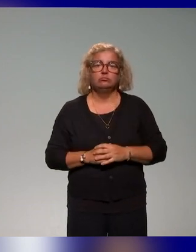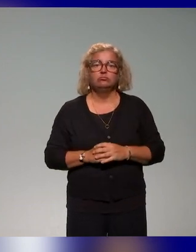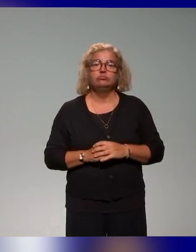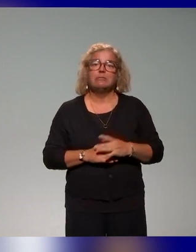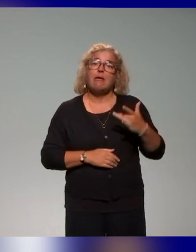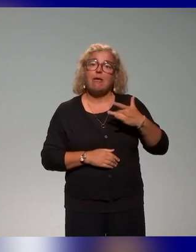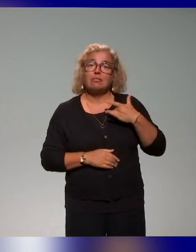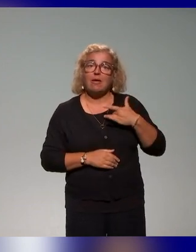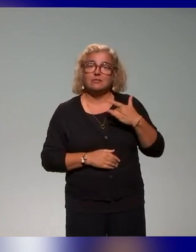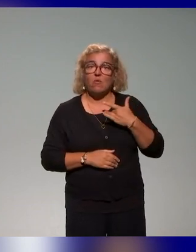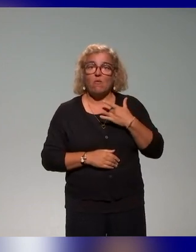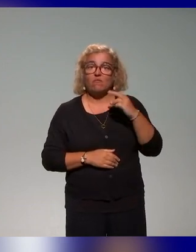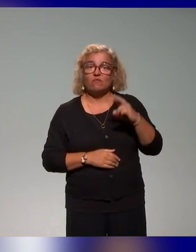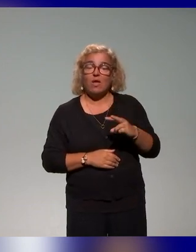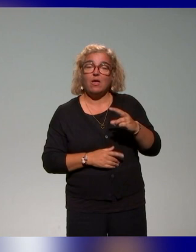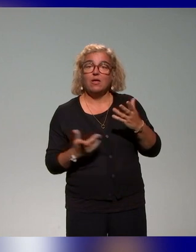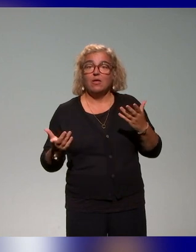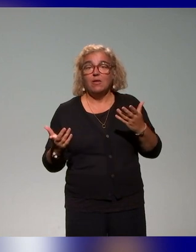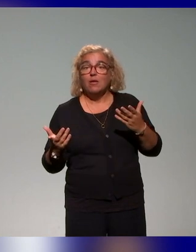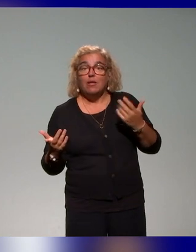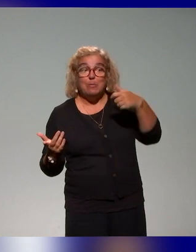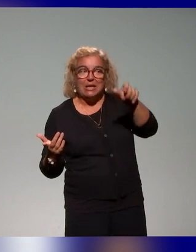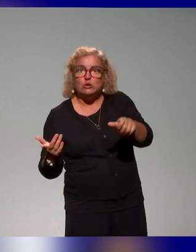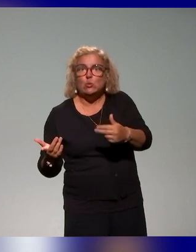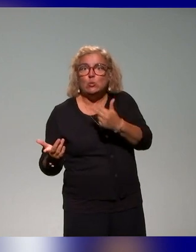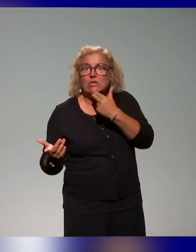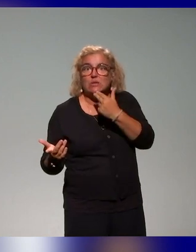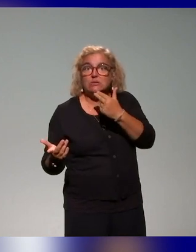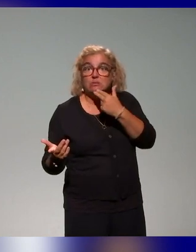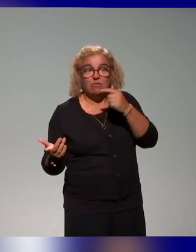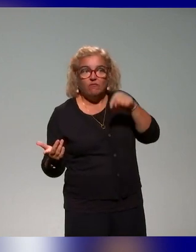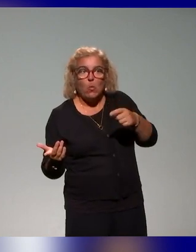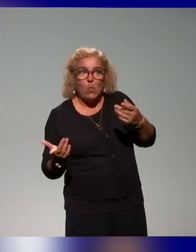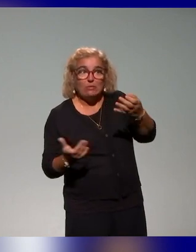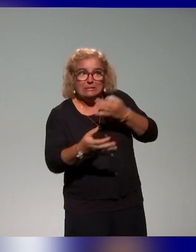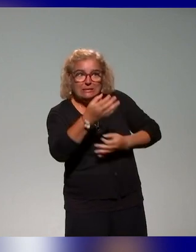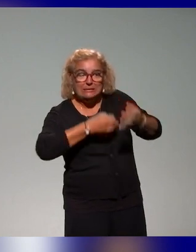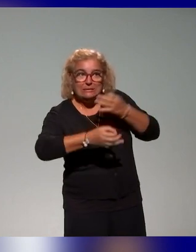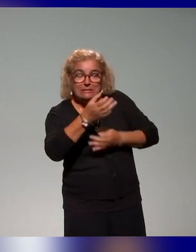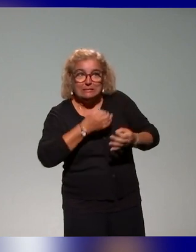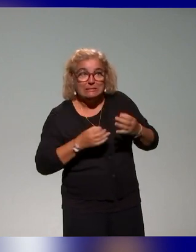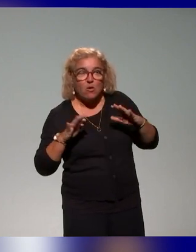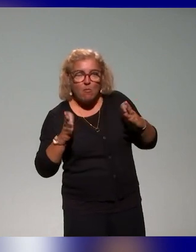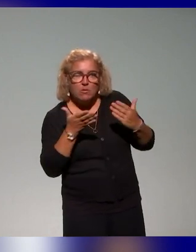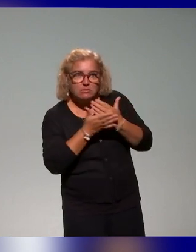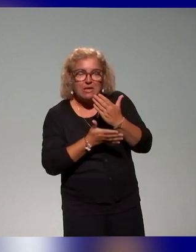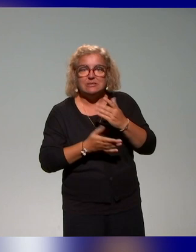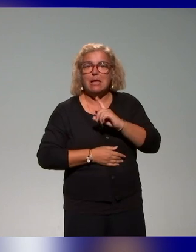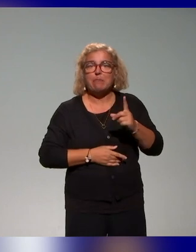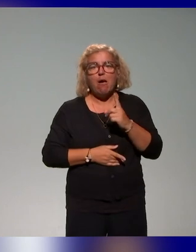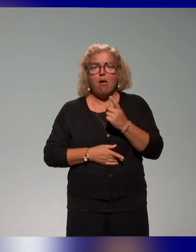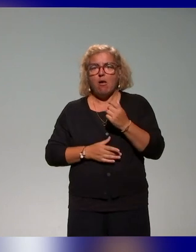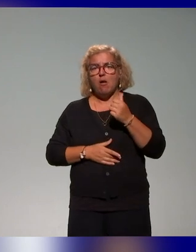intéressant, c'est d'avoir le retour de l'usager. C'est toujours intéressant d'avoir le retour de l'usager et de ne pas concevoir dans son